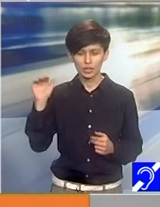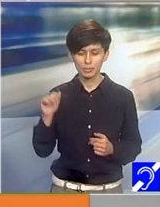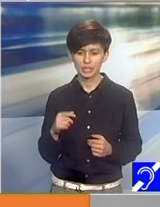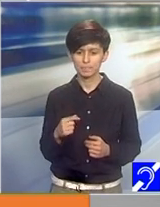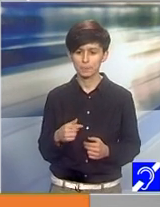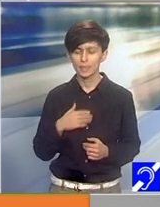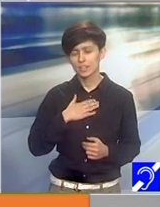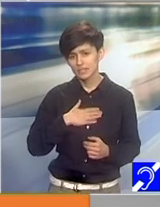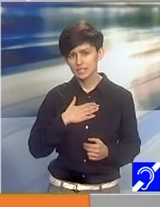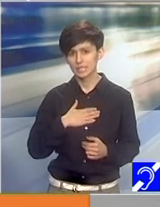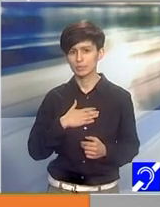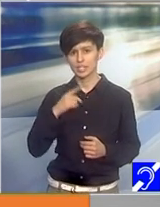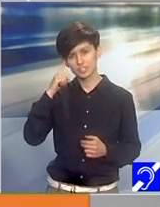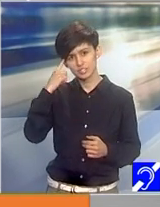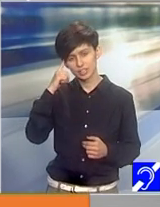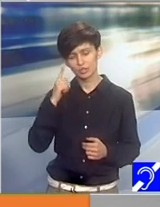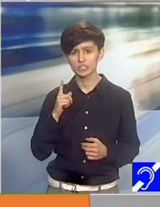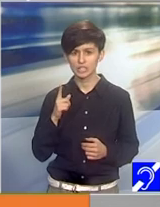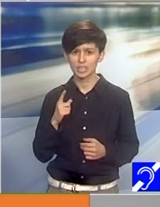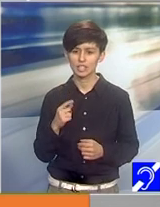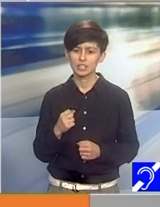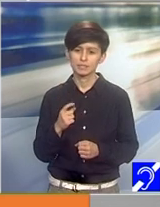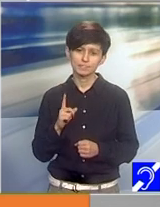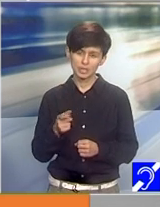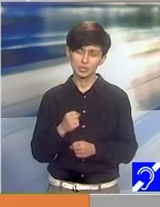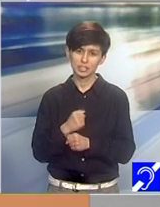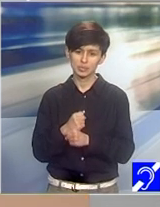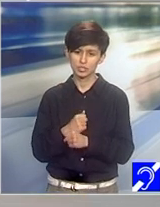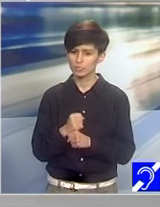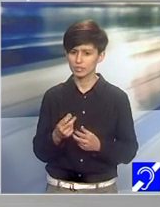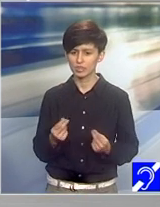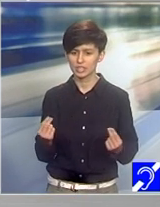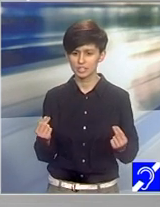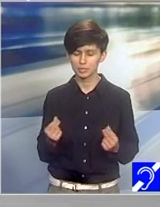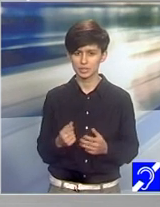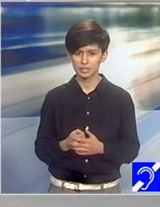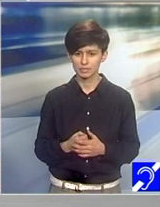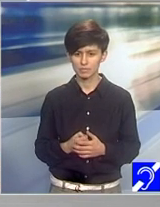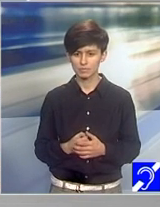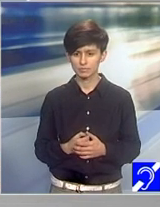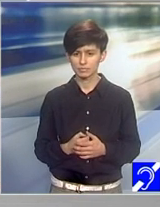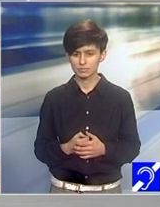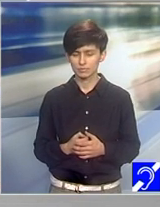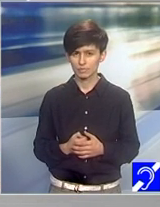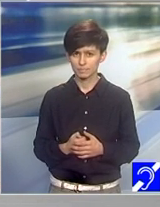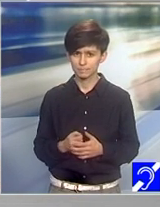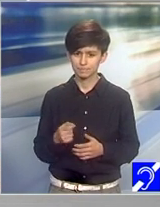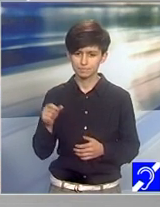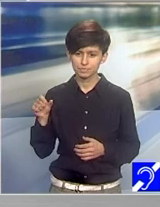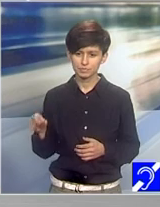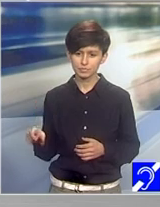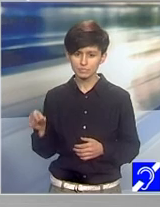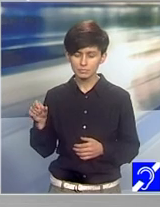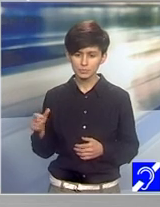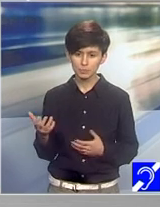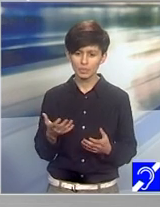foarte mulți angajați. Să primiți doar oaspeți și două persoane munciți. Să vină în fiecare zi sau de construit. Nu știu câte ori pe zi și trebuie cineva, nu? Cel care îți